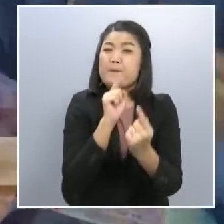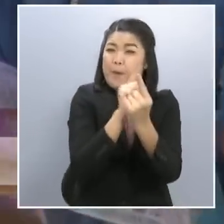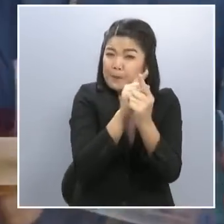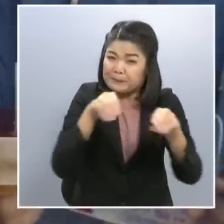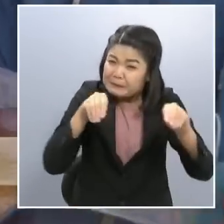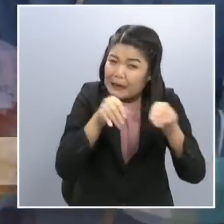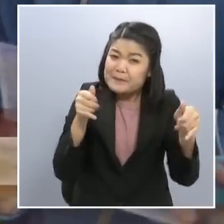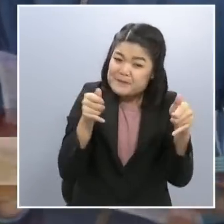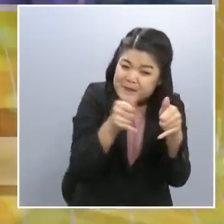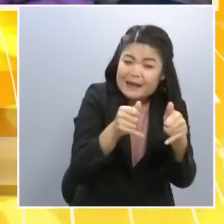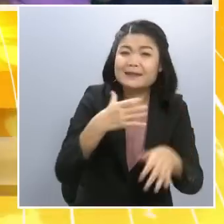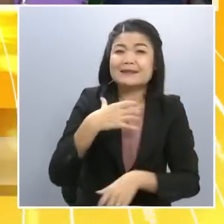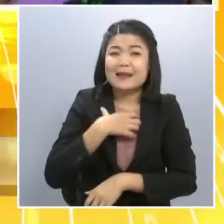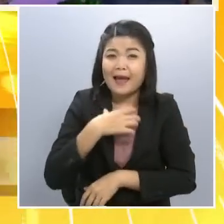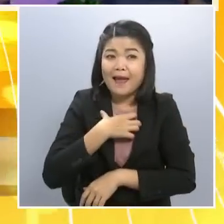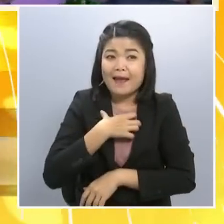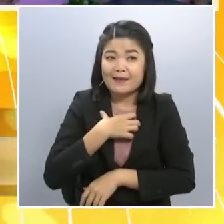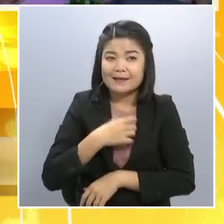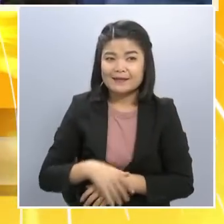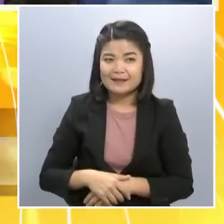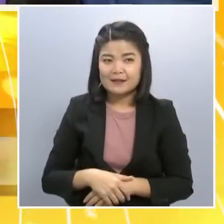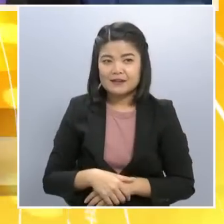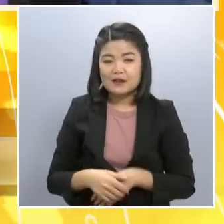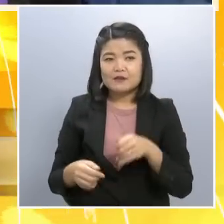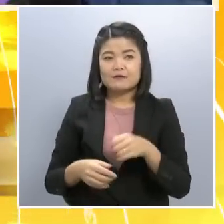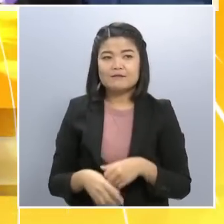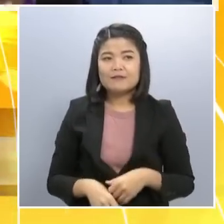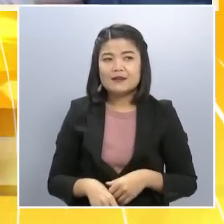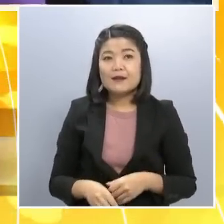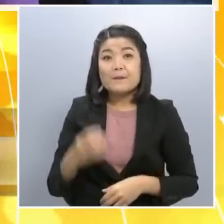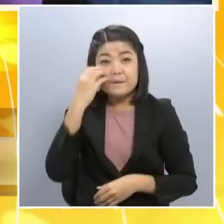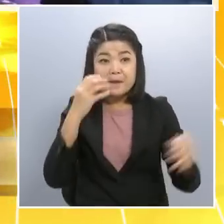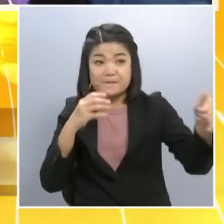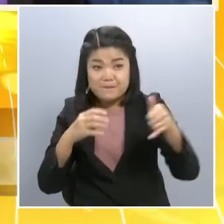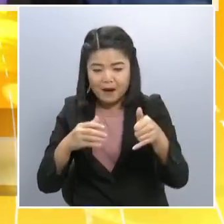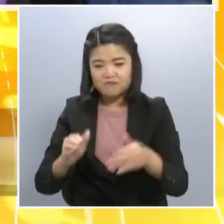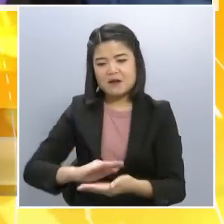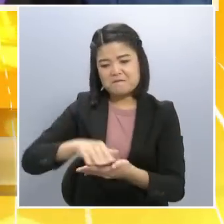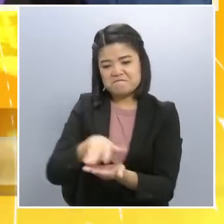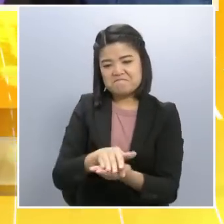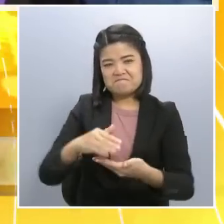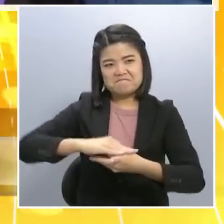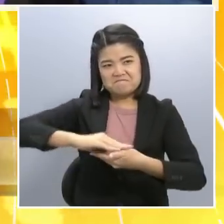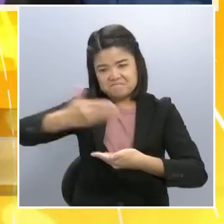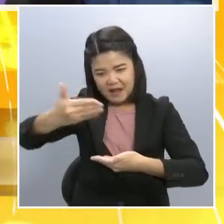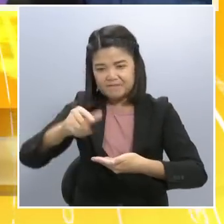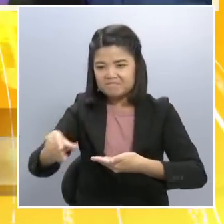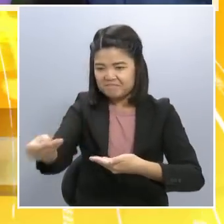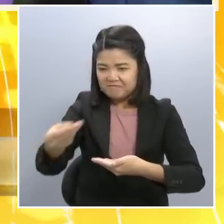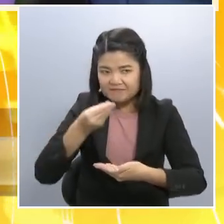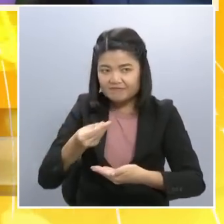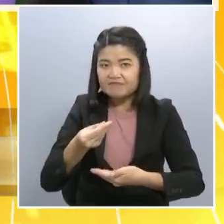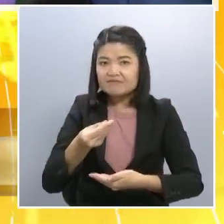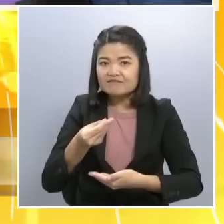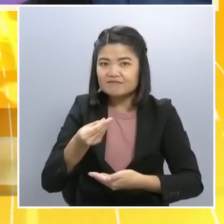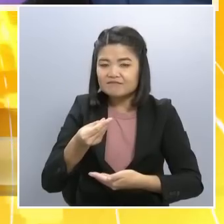วไปยืนตรงนู้นเลยอ่ะหน้าเจ้าแม่จามาเทวีอ่ะพิธาลงมาปุ๊บเราก็กางแผงหวยพิธาหยิบพยายใบนึงไอ้หยิบพยายคู่นึง